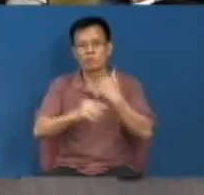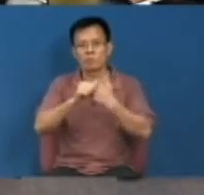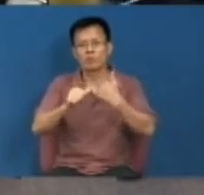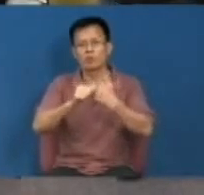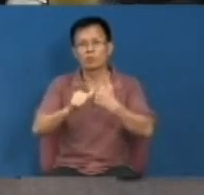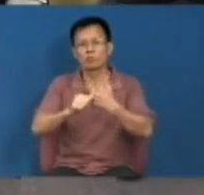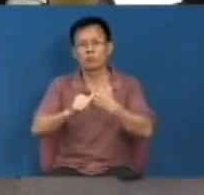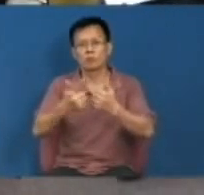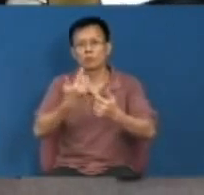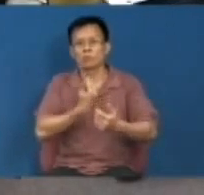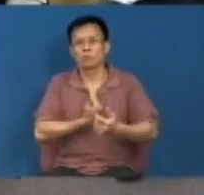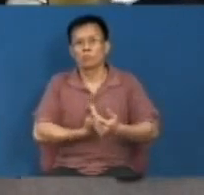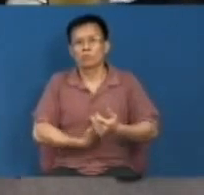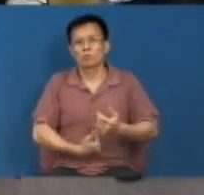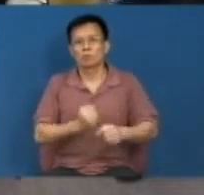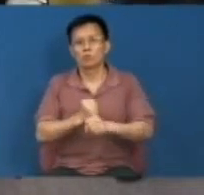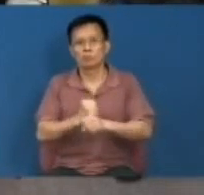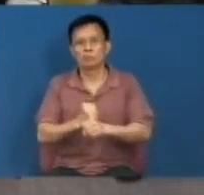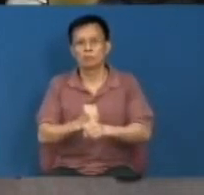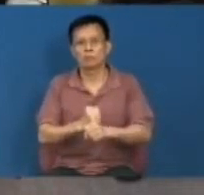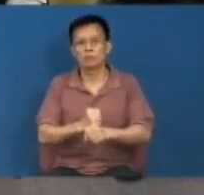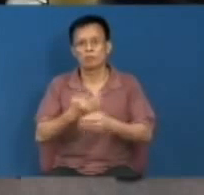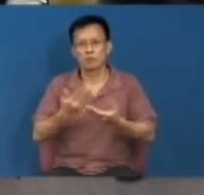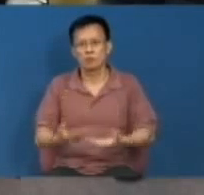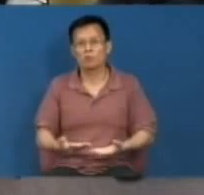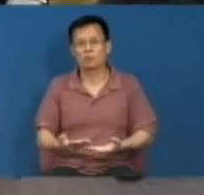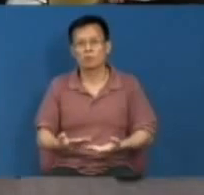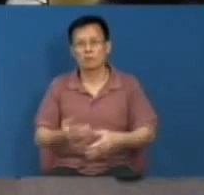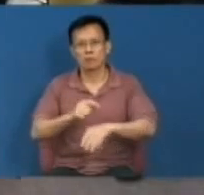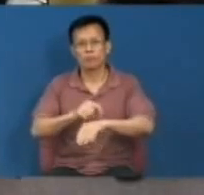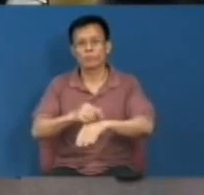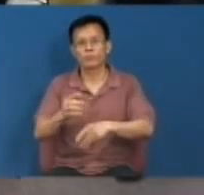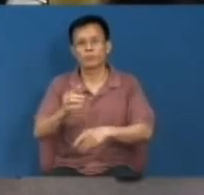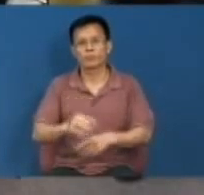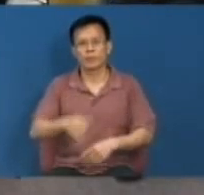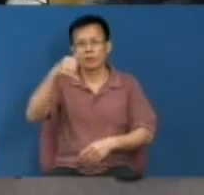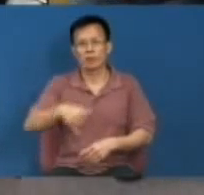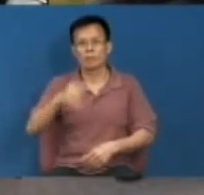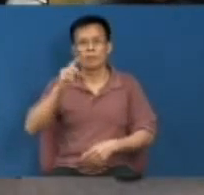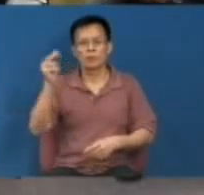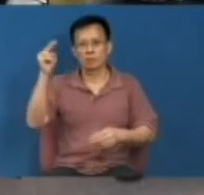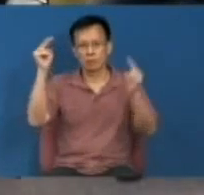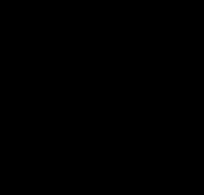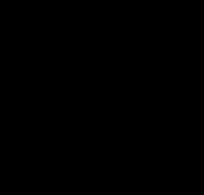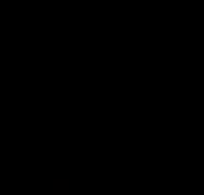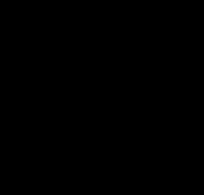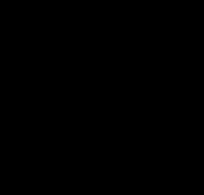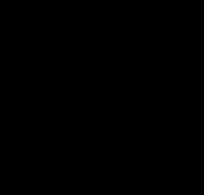員攞個良心出嚟做嘢啦，真係。好，今日到此為止，下星期見。 多謝。